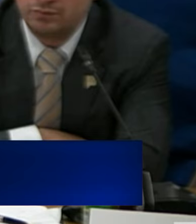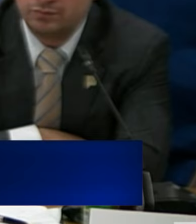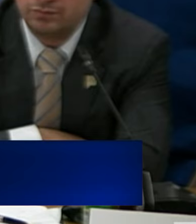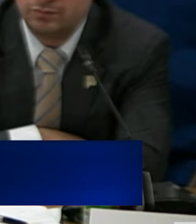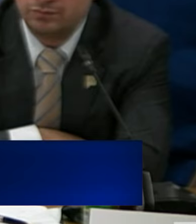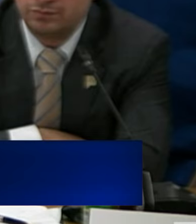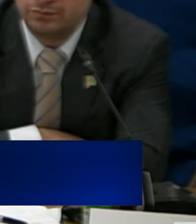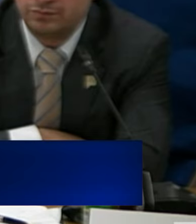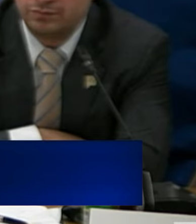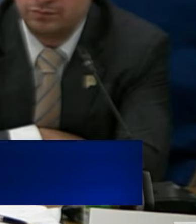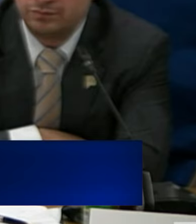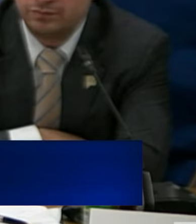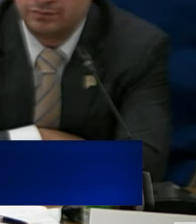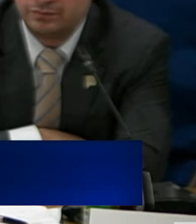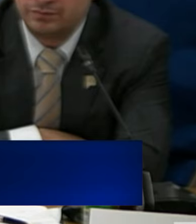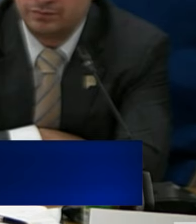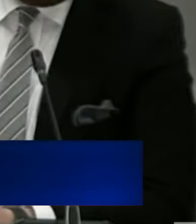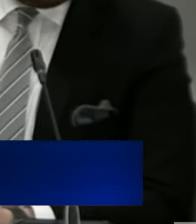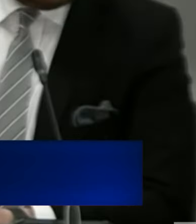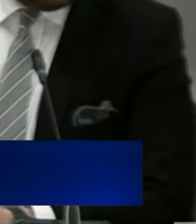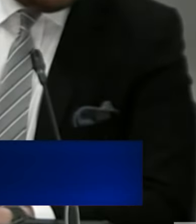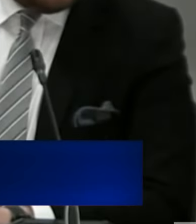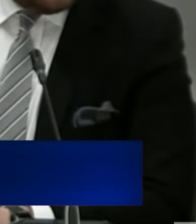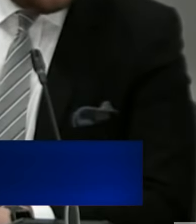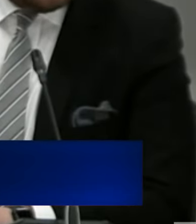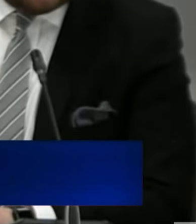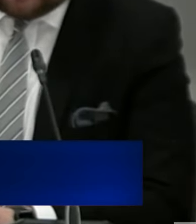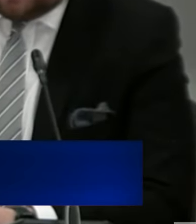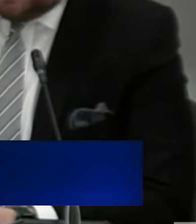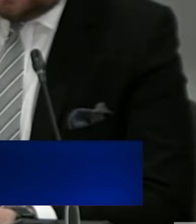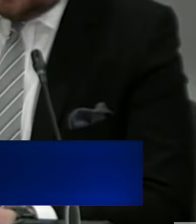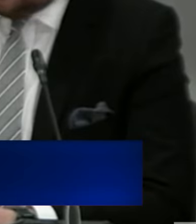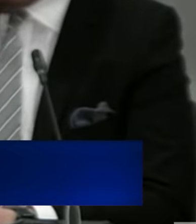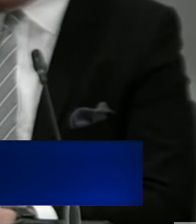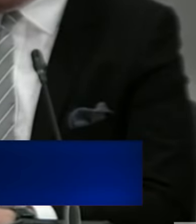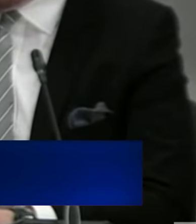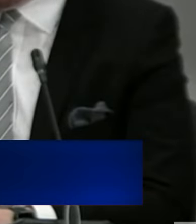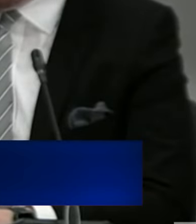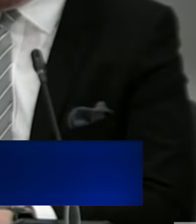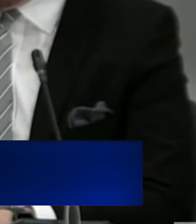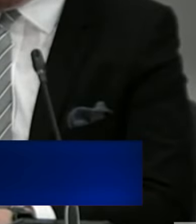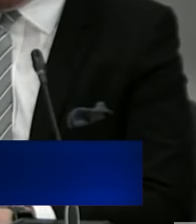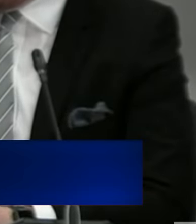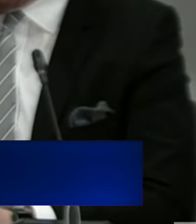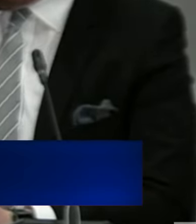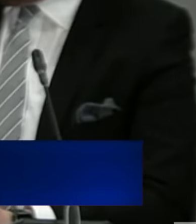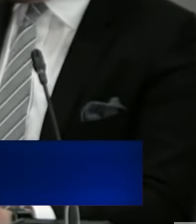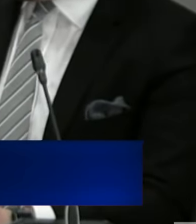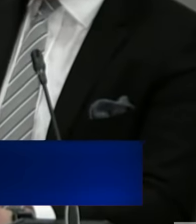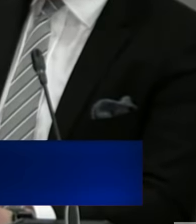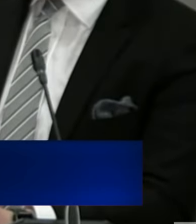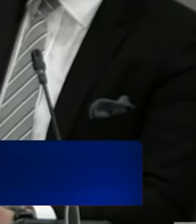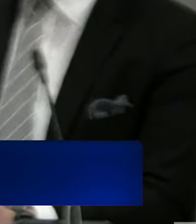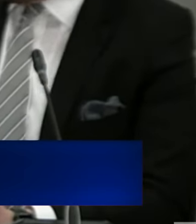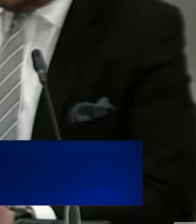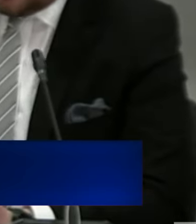kandydatur. Będziemy nad tym wszystkim głosować oczywiście. Kilka godzin czekałem grzecznie. Zaraz przejdę do tej sytuacji. Pan przewodniczący Bosacki mówi,